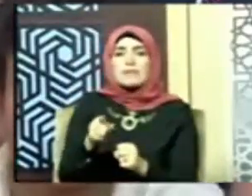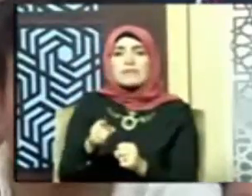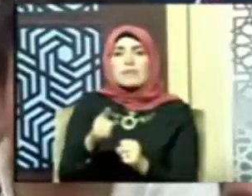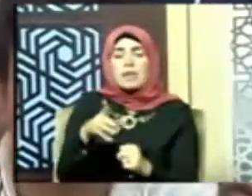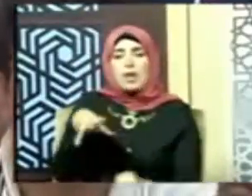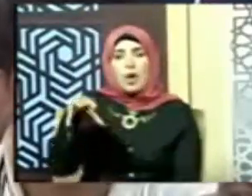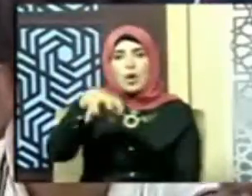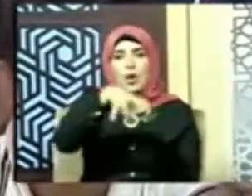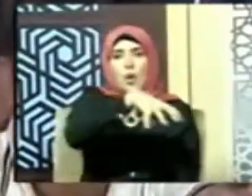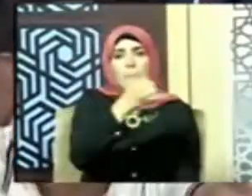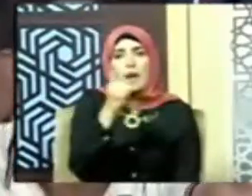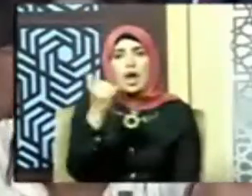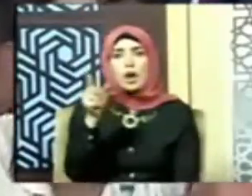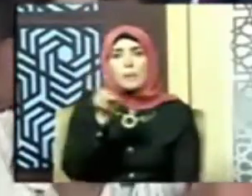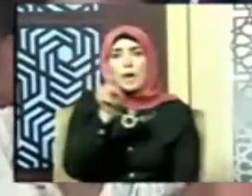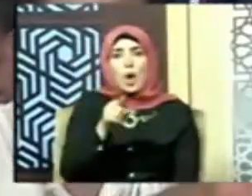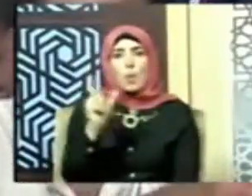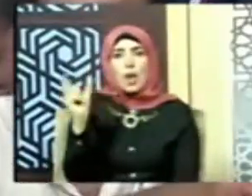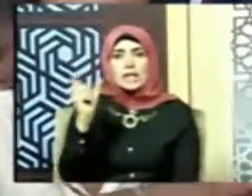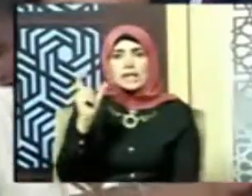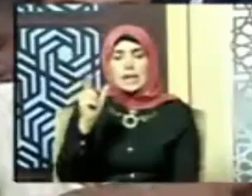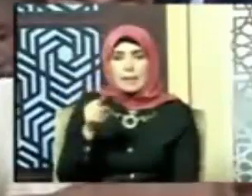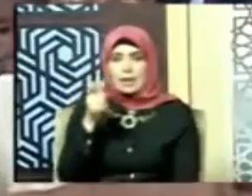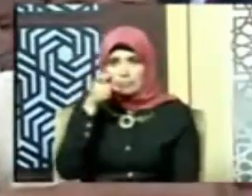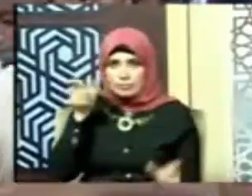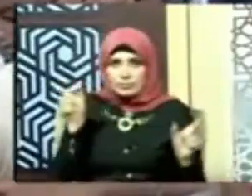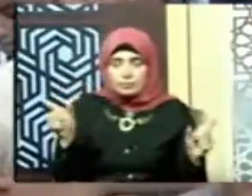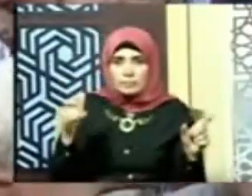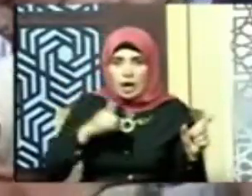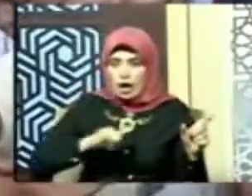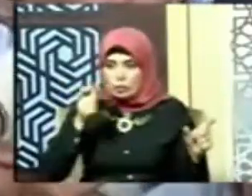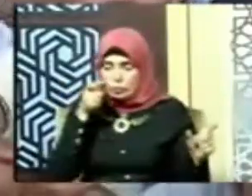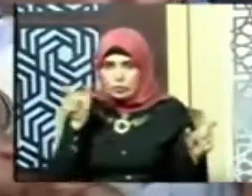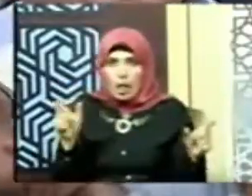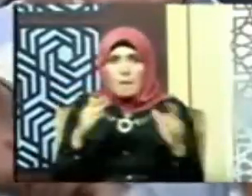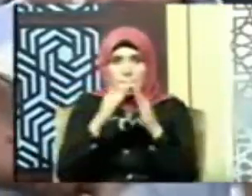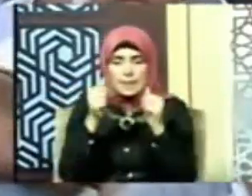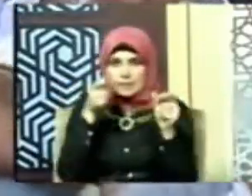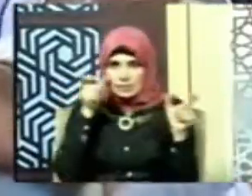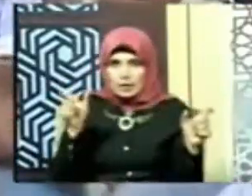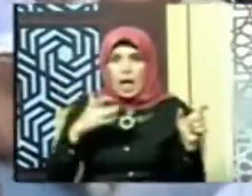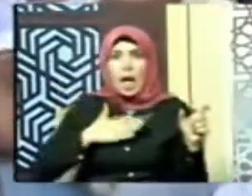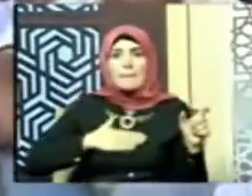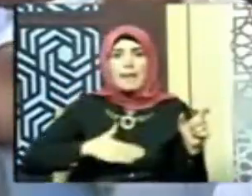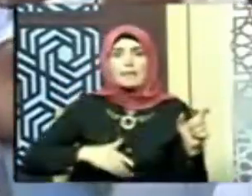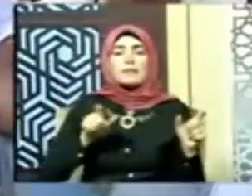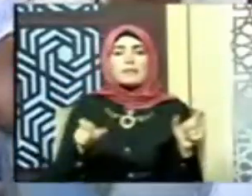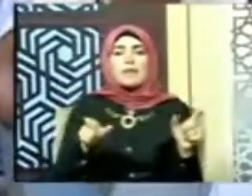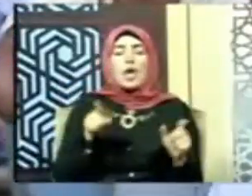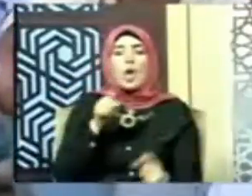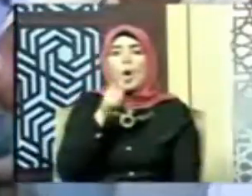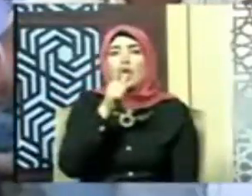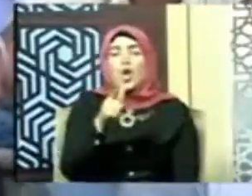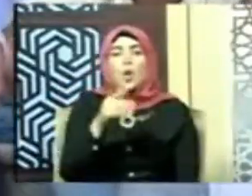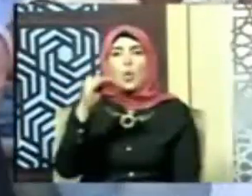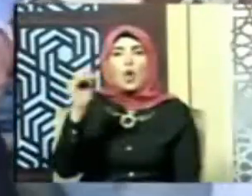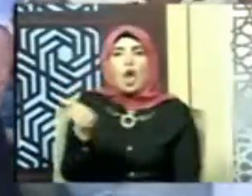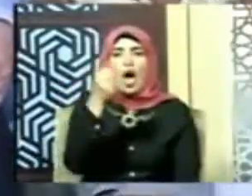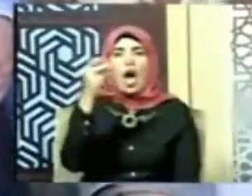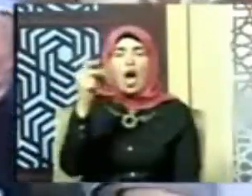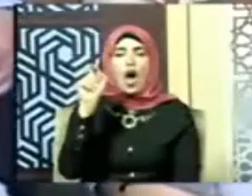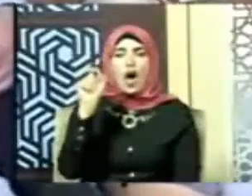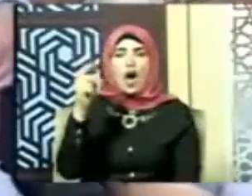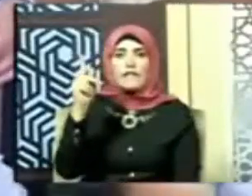والإسلامية وصمام الأمان لمنطقتها. وكما يقول حافظ أيضا: أنا